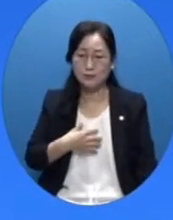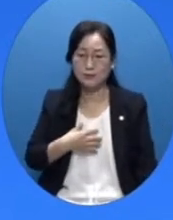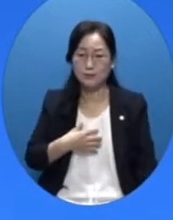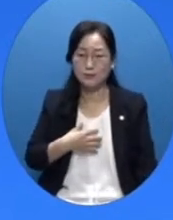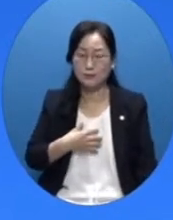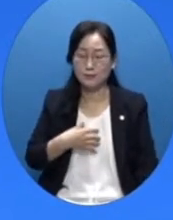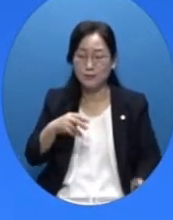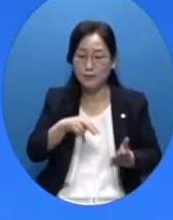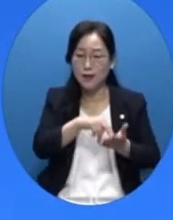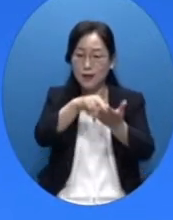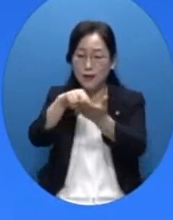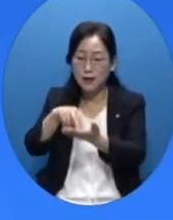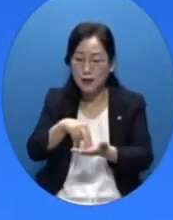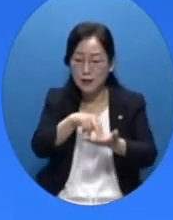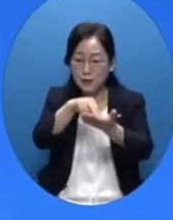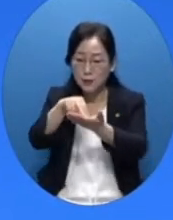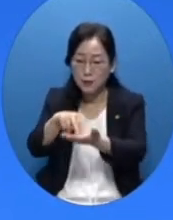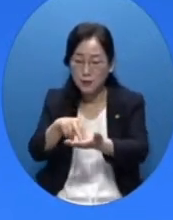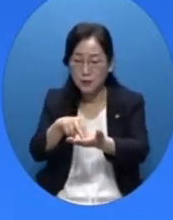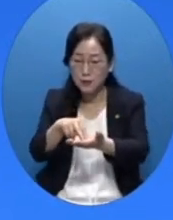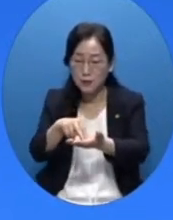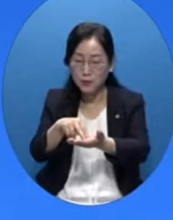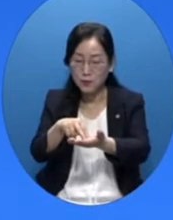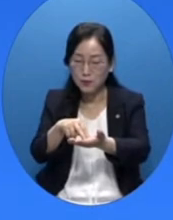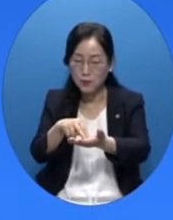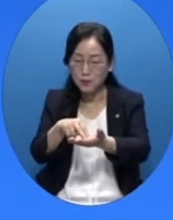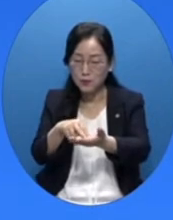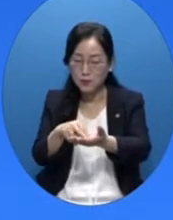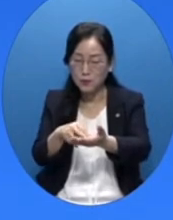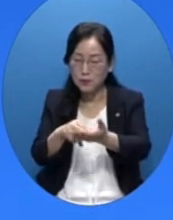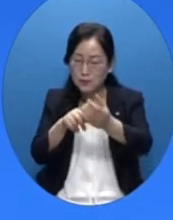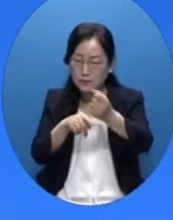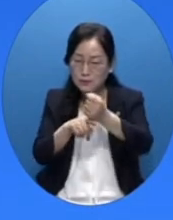외로움을 담아내는 도구이기 때문입니다